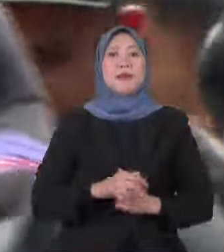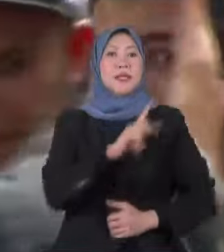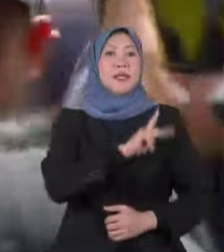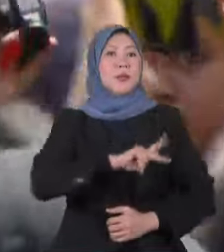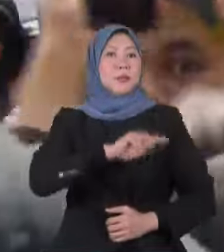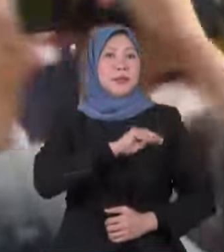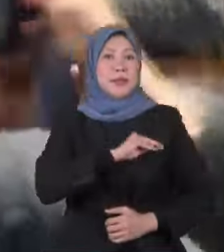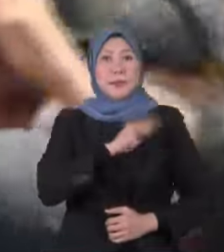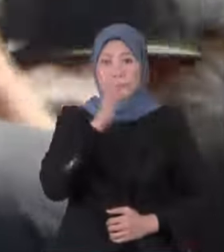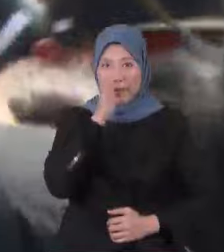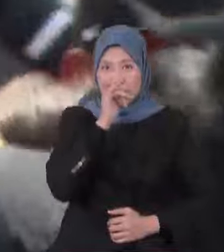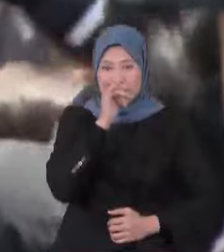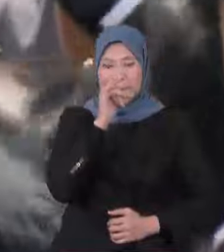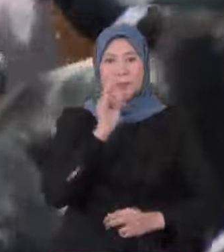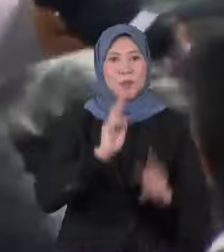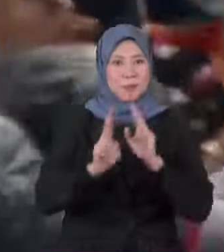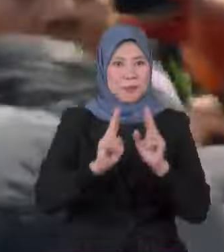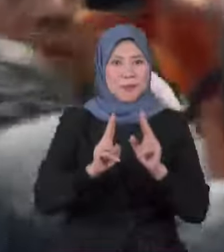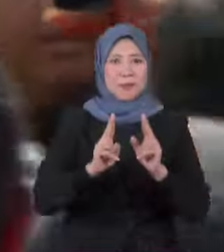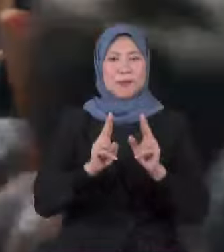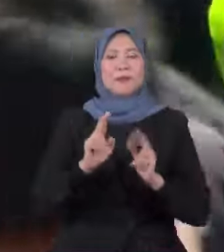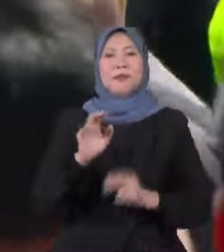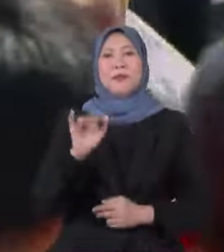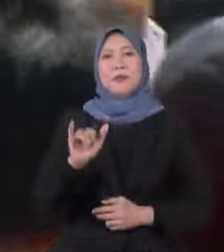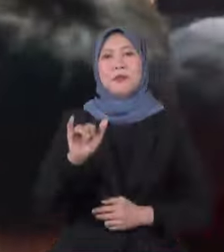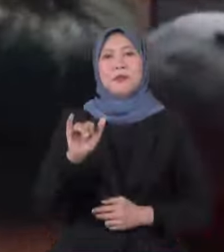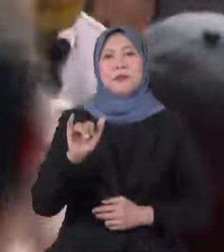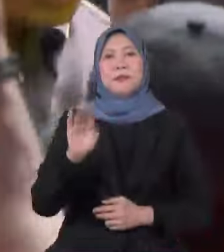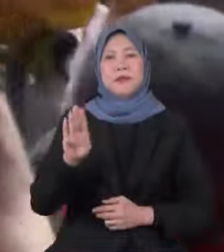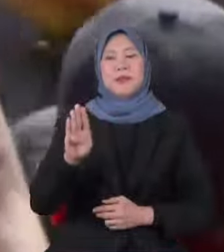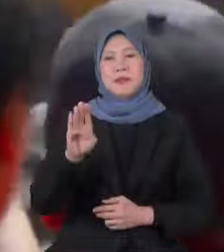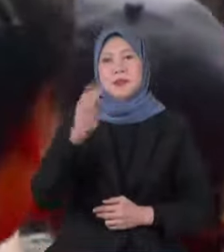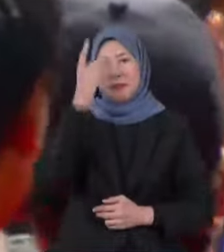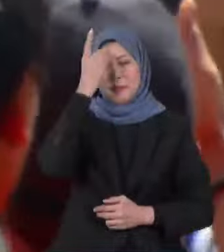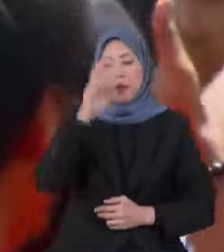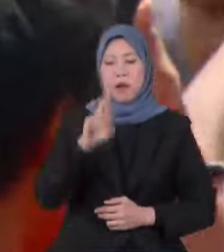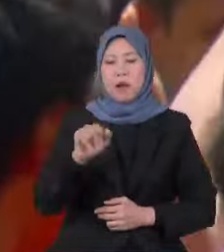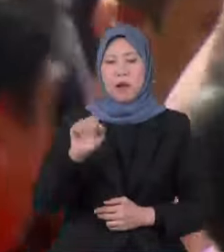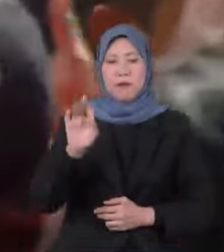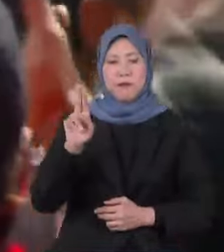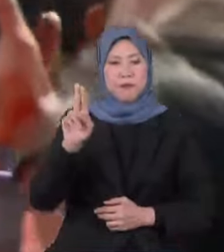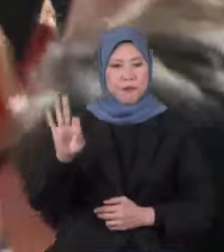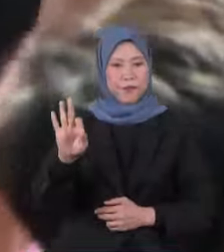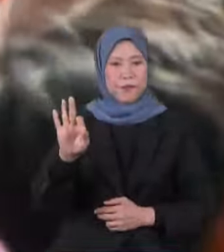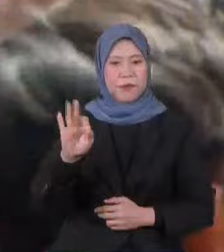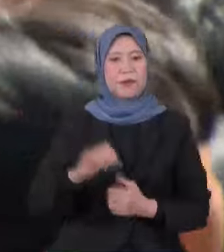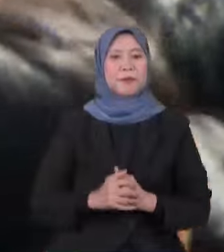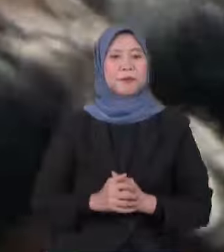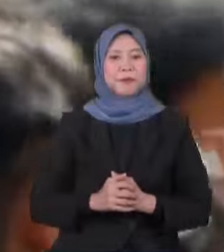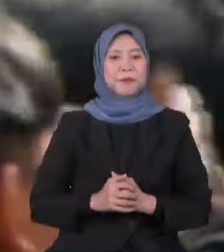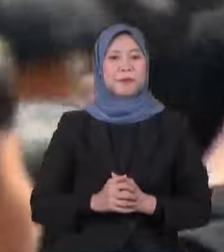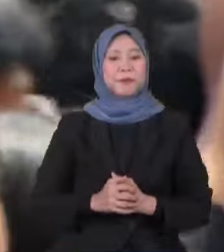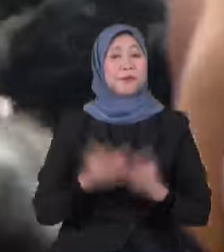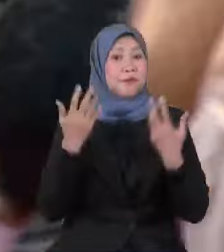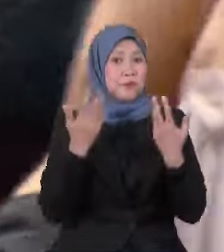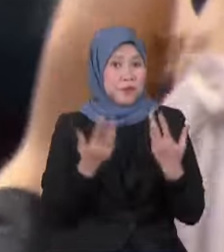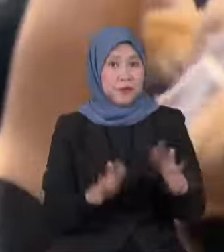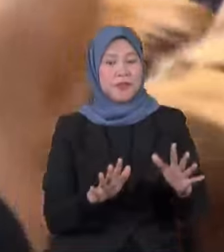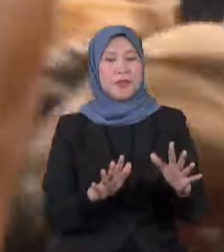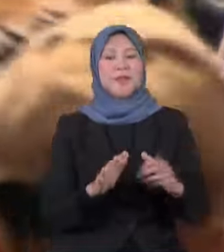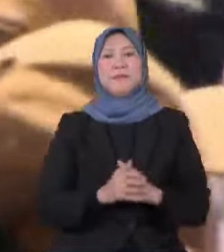Menteri Melaka Yang Amat Berhormat Datuk Seri Utama Abdul Rauf Yusof. Tidak terhenti di situ, hadirin akan